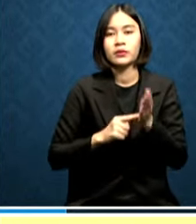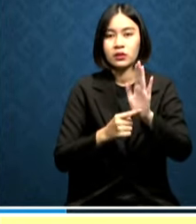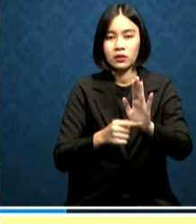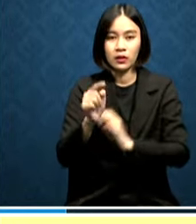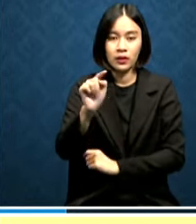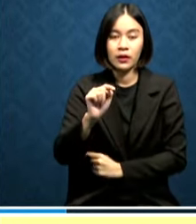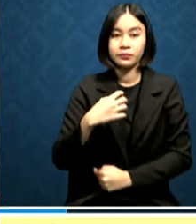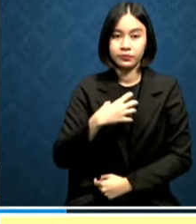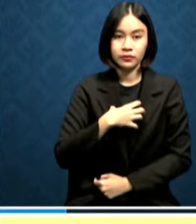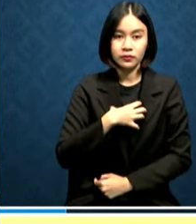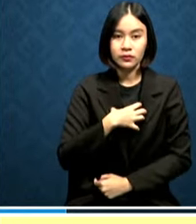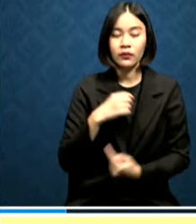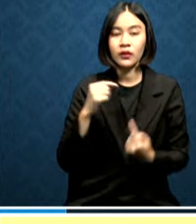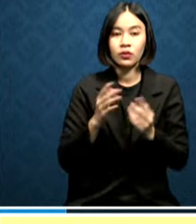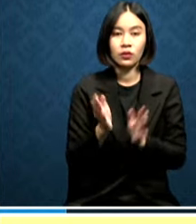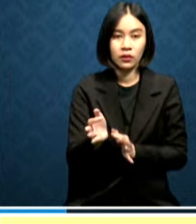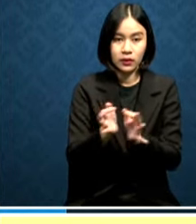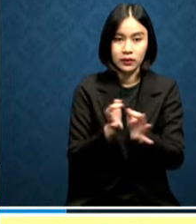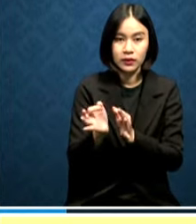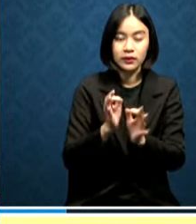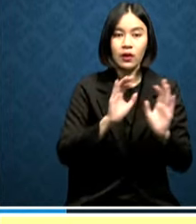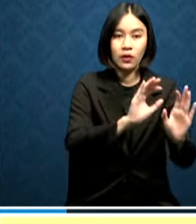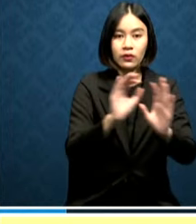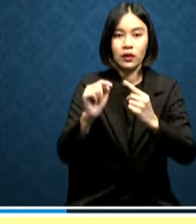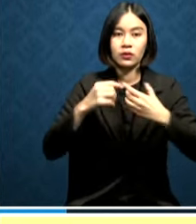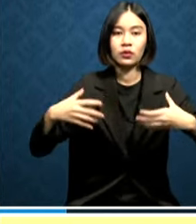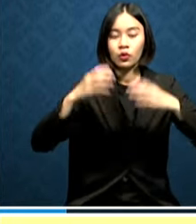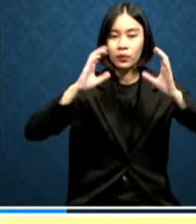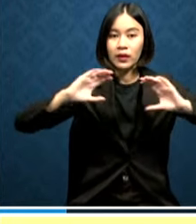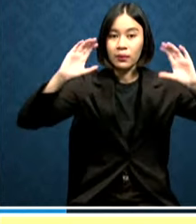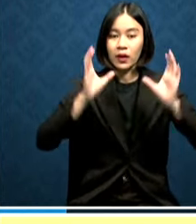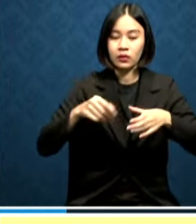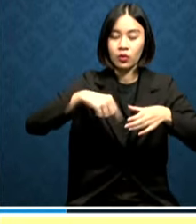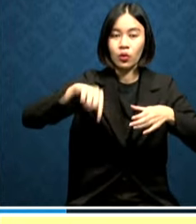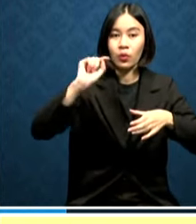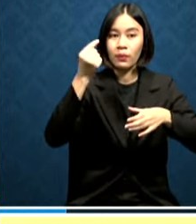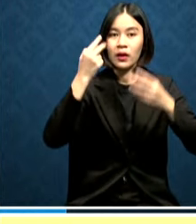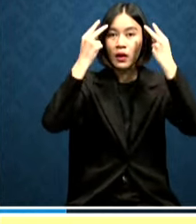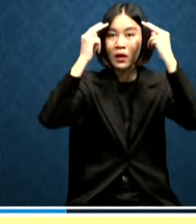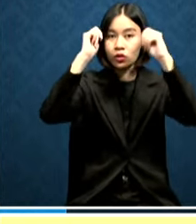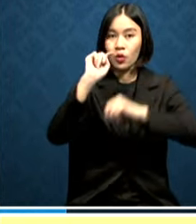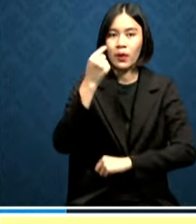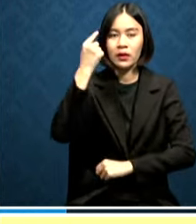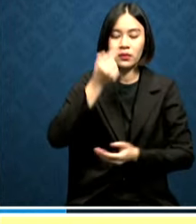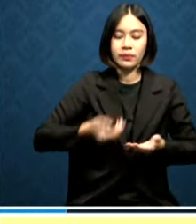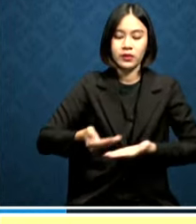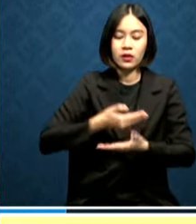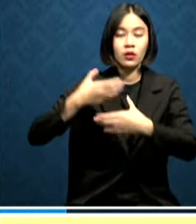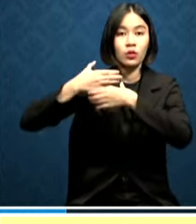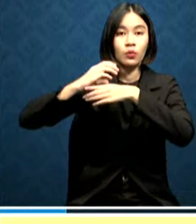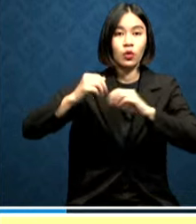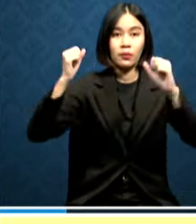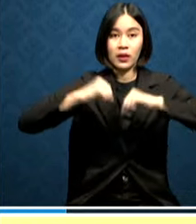าอยากจะให้ผู้ชี้แจงนะครับเรียนไปถึงรัฐบาลที่เป็นรัฐบาลใหม่นายกรัฐมนตรีคนใหม่นะฮะพิจารณาทบทวนนะฮ